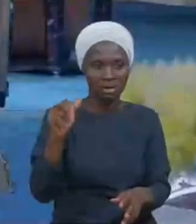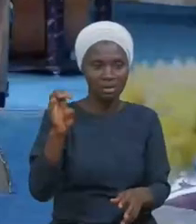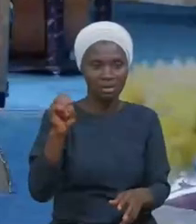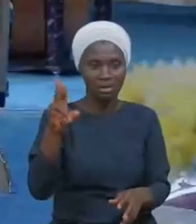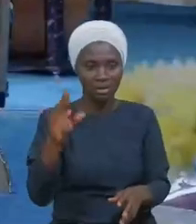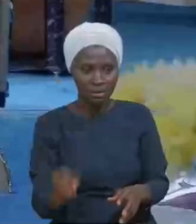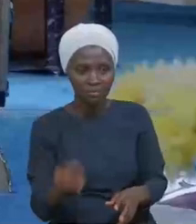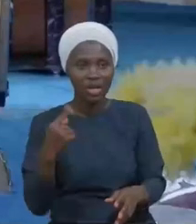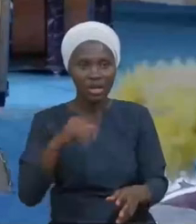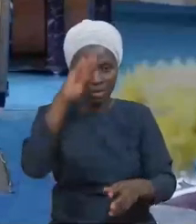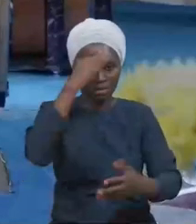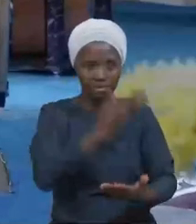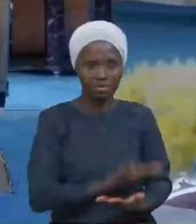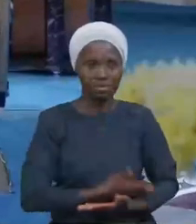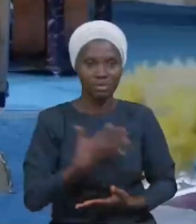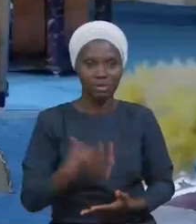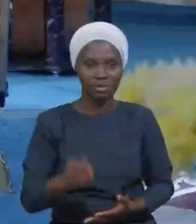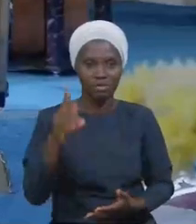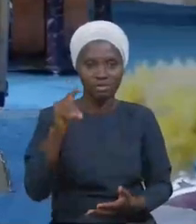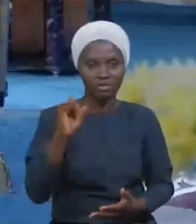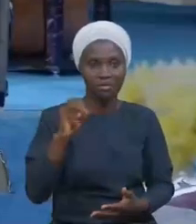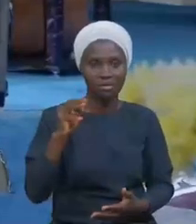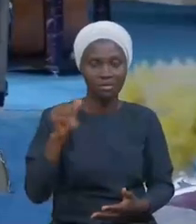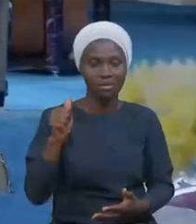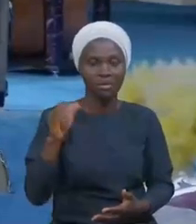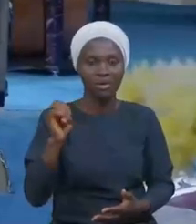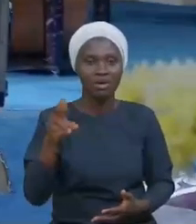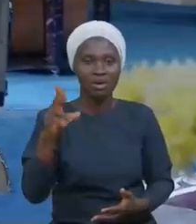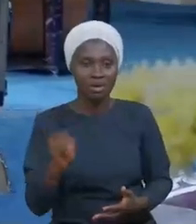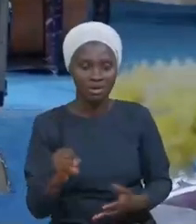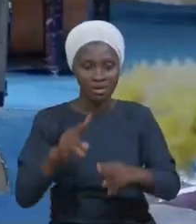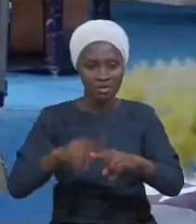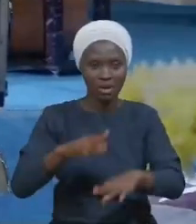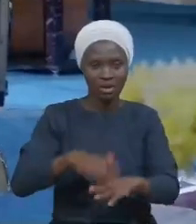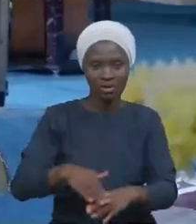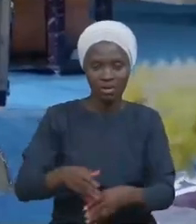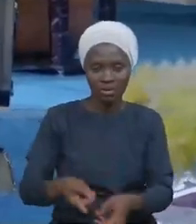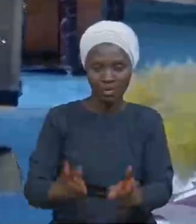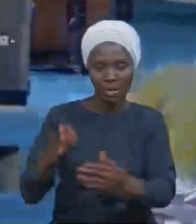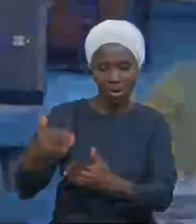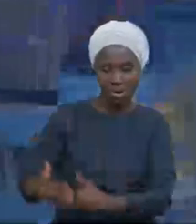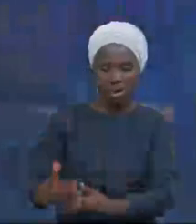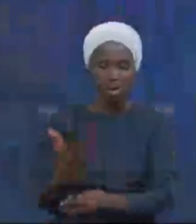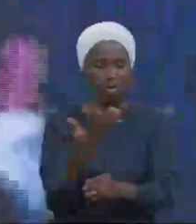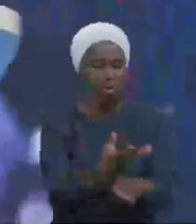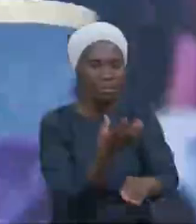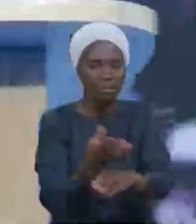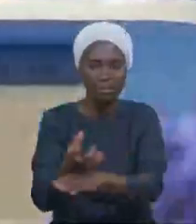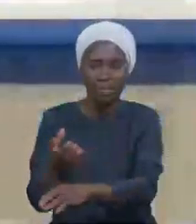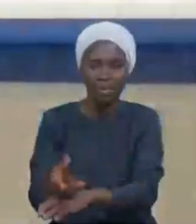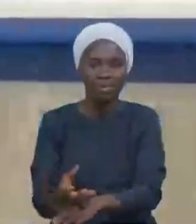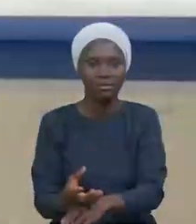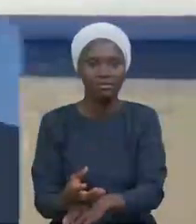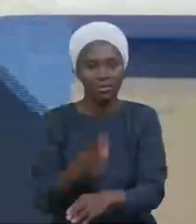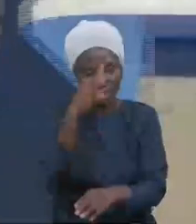mendiant aveugle, était assis au bord du chemin. Il était aveugle physiquement,